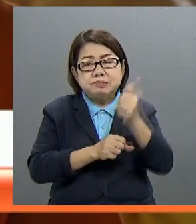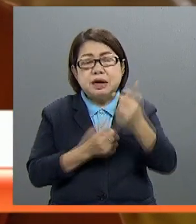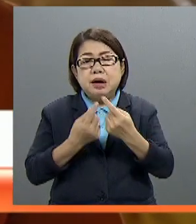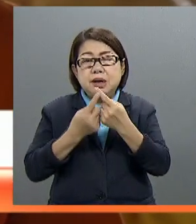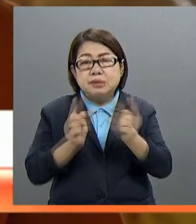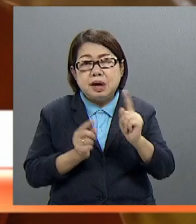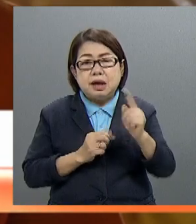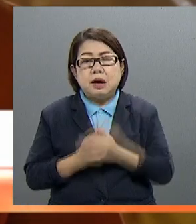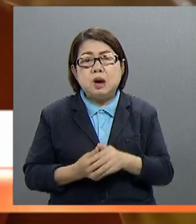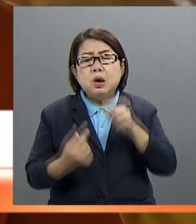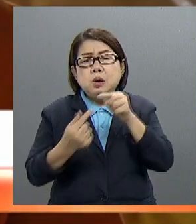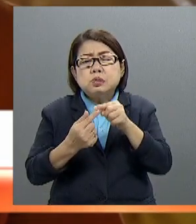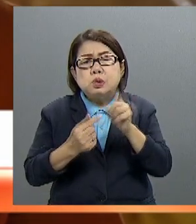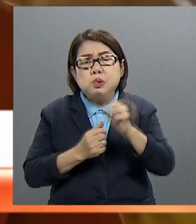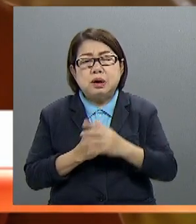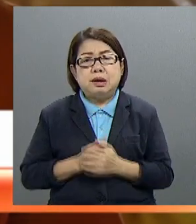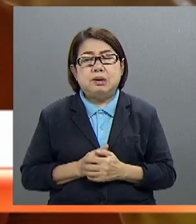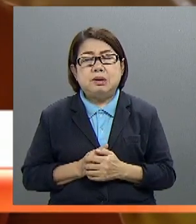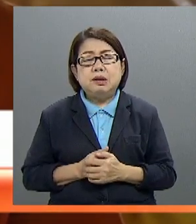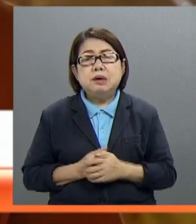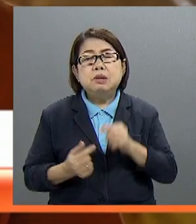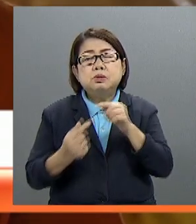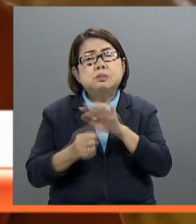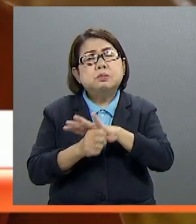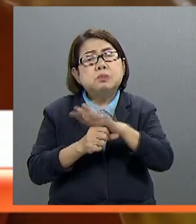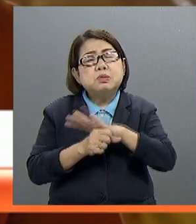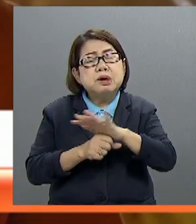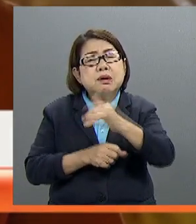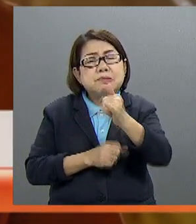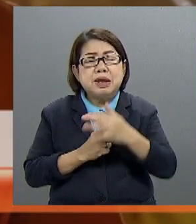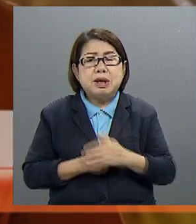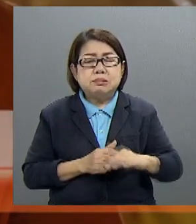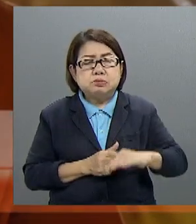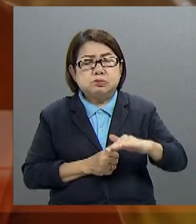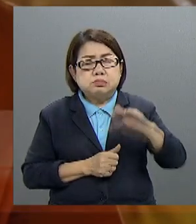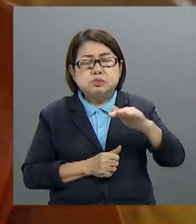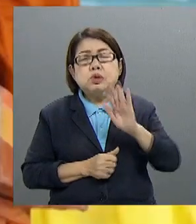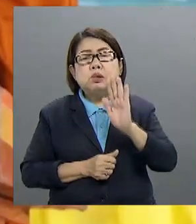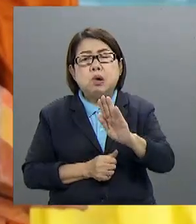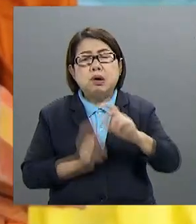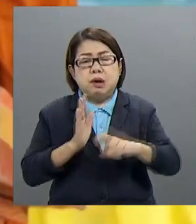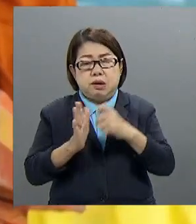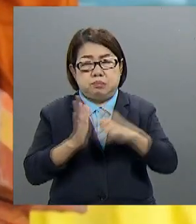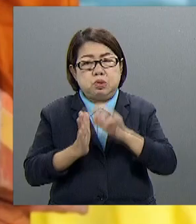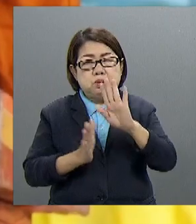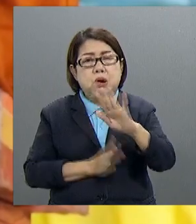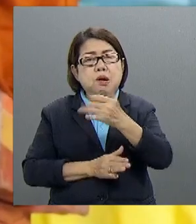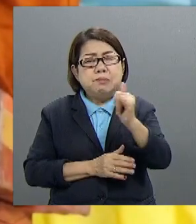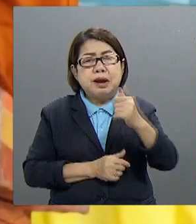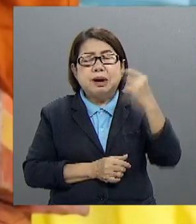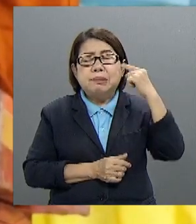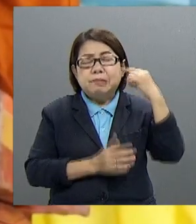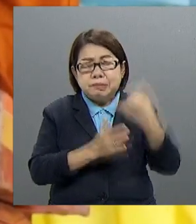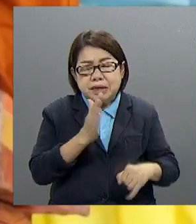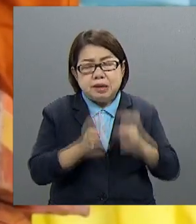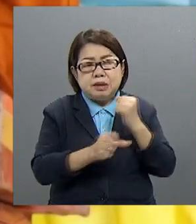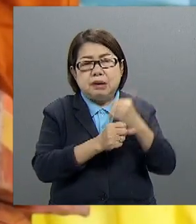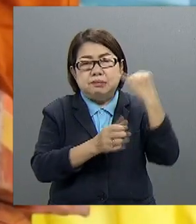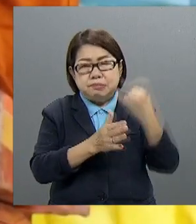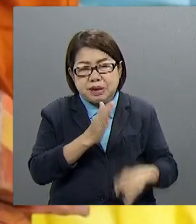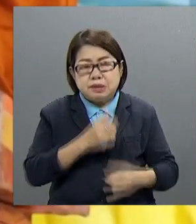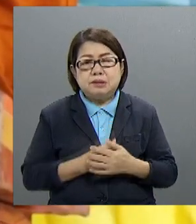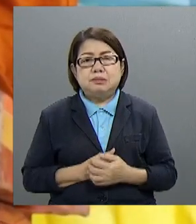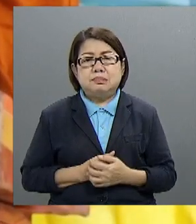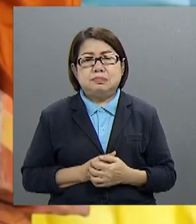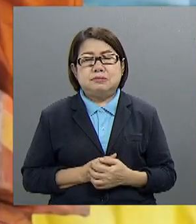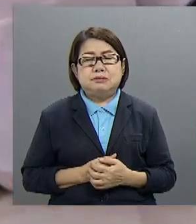ชีวิตหนึ่งเขาอาจจะมีเหตุปัจจัยทำให้ไปกระทำความผิดอาจจะขาดสติความพลาดพลาด